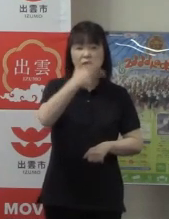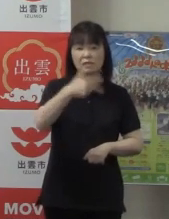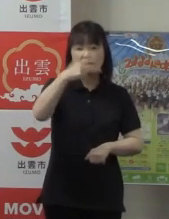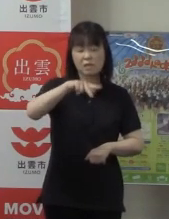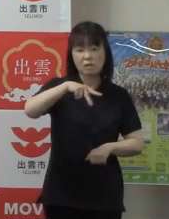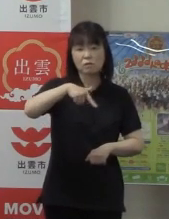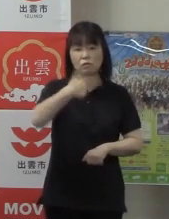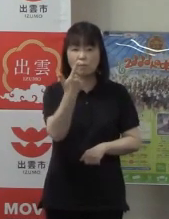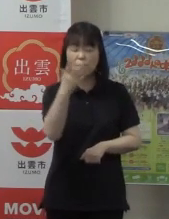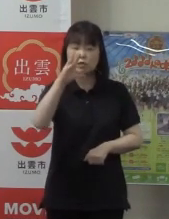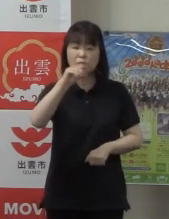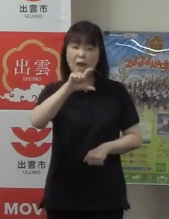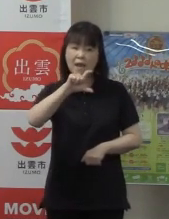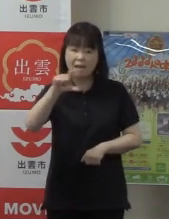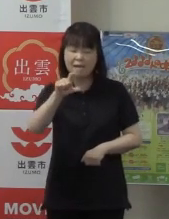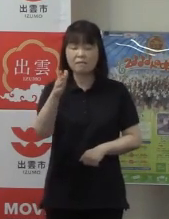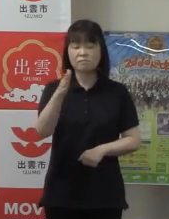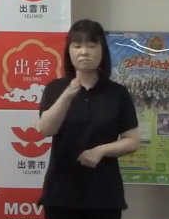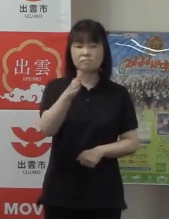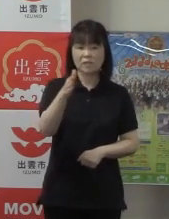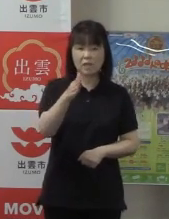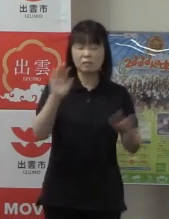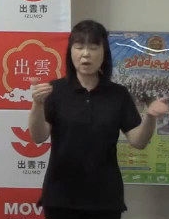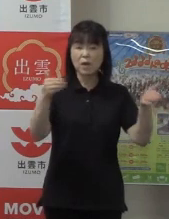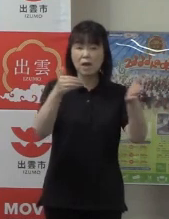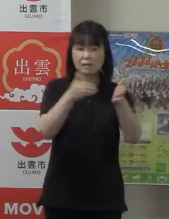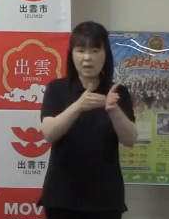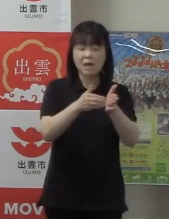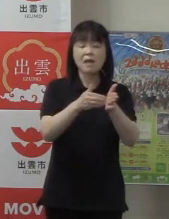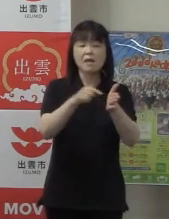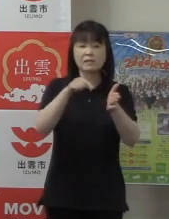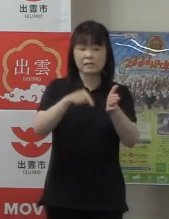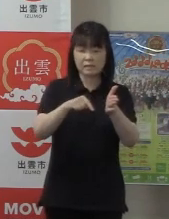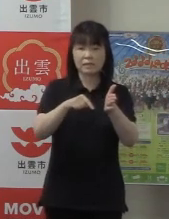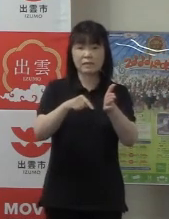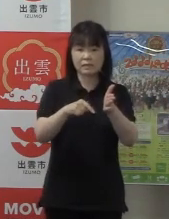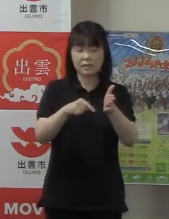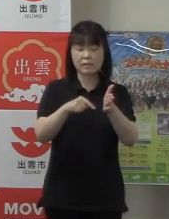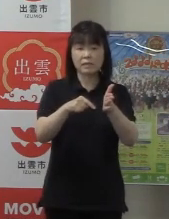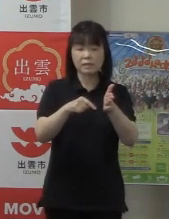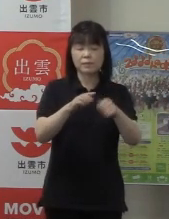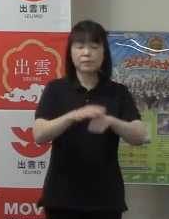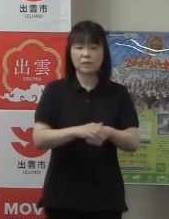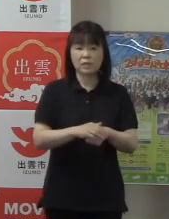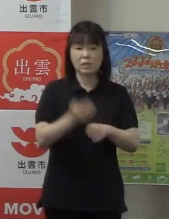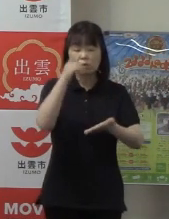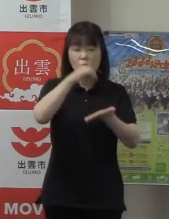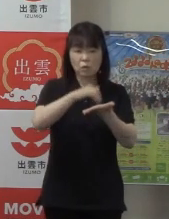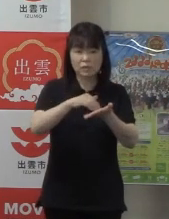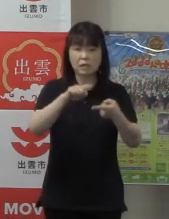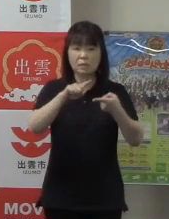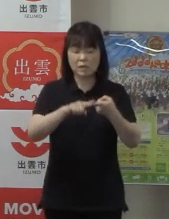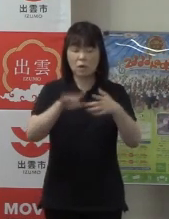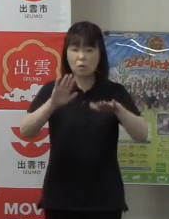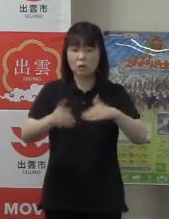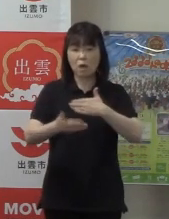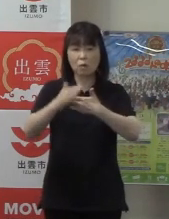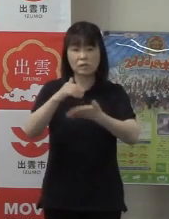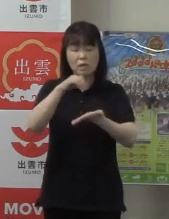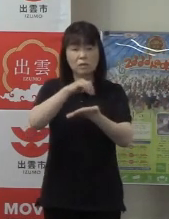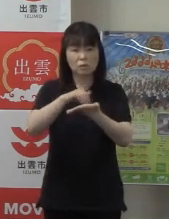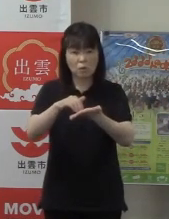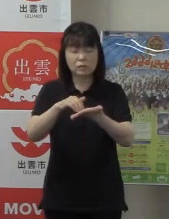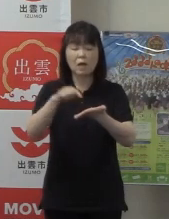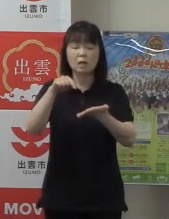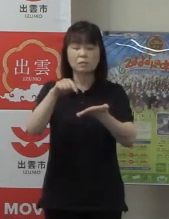りでございまして、今までに予算計上されたもの、また今回、補正予算に計上するもの、